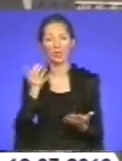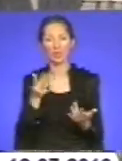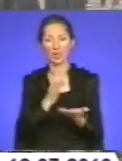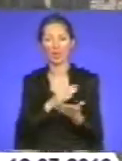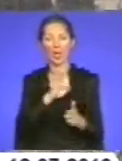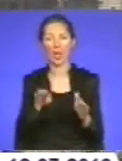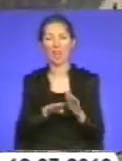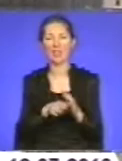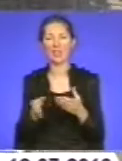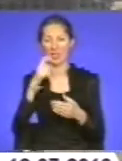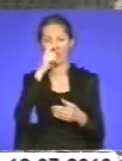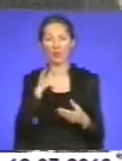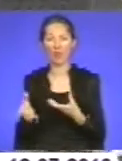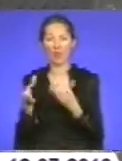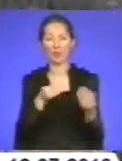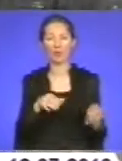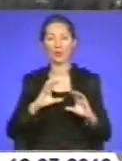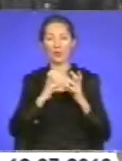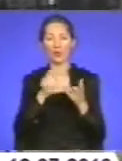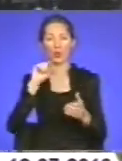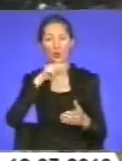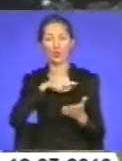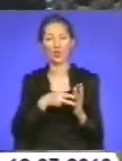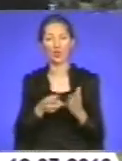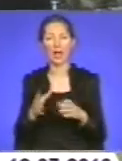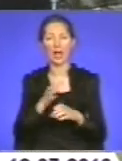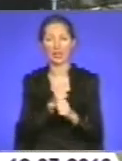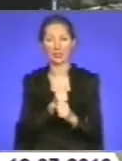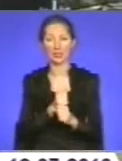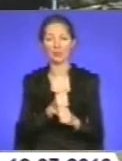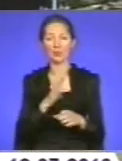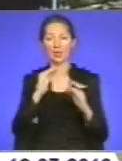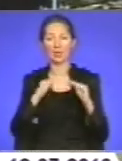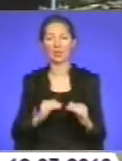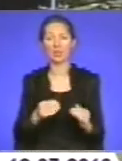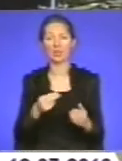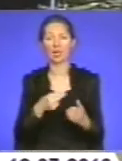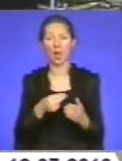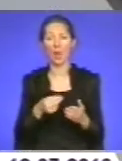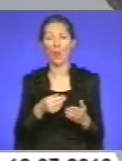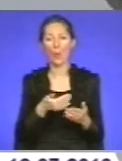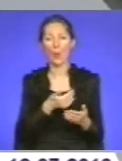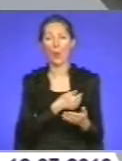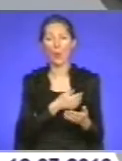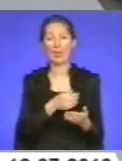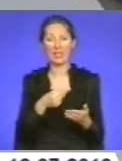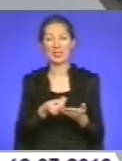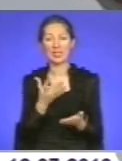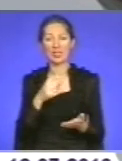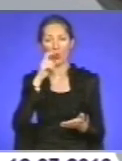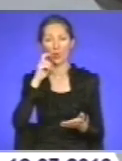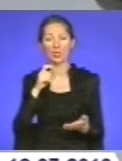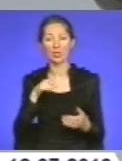світової економічної кризи. Фінансові проблеми країн Єврозони знизили попит та ціни на український експорт. Саме тому Україна має